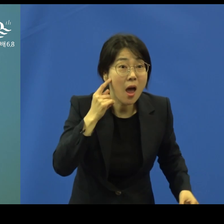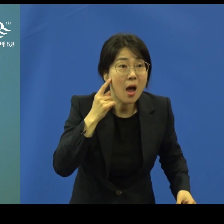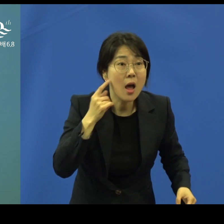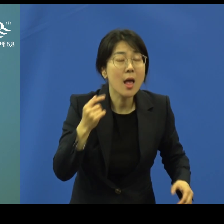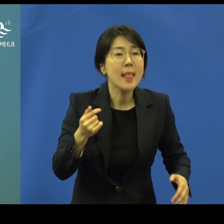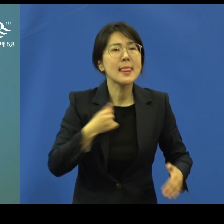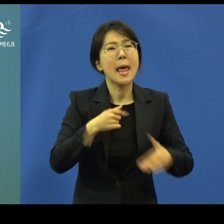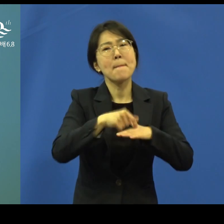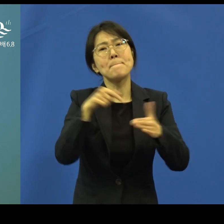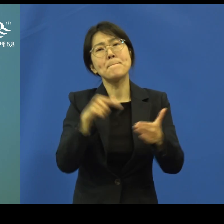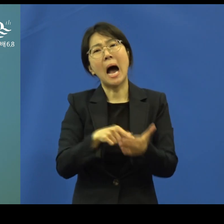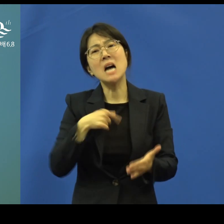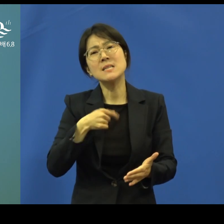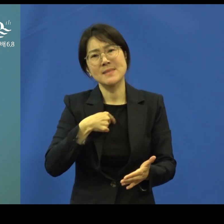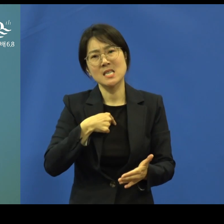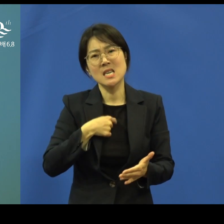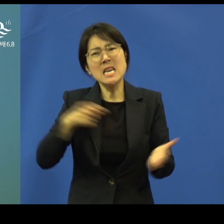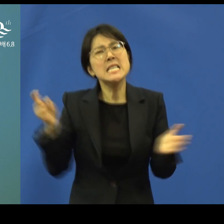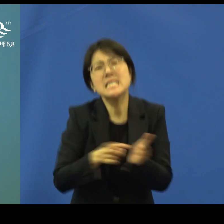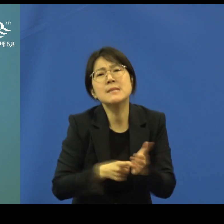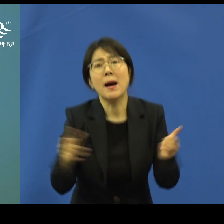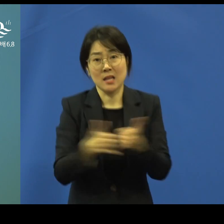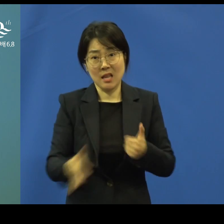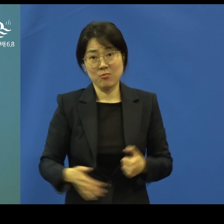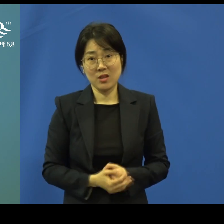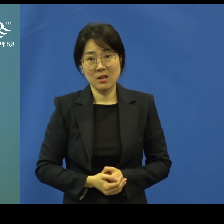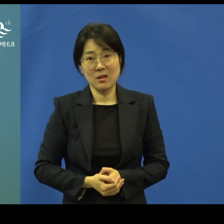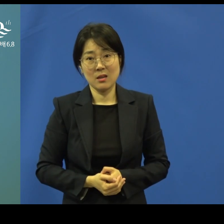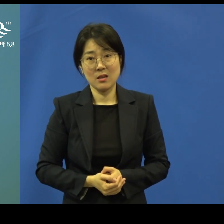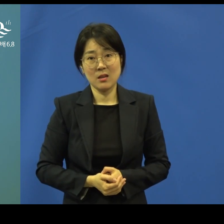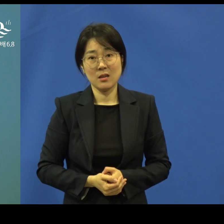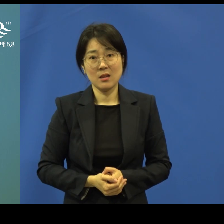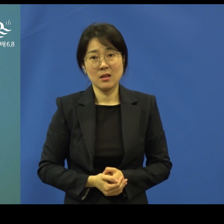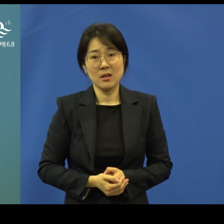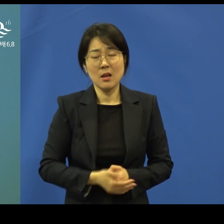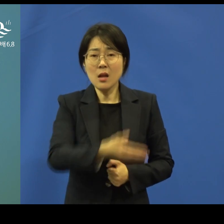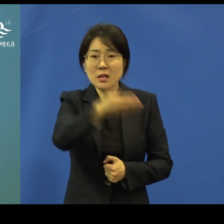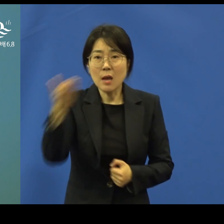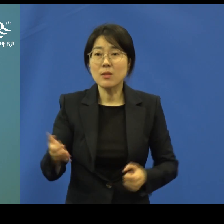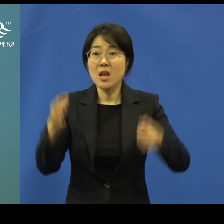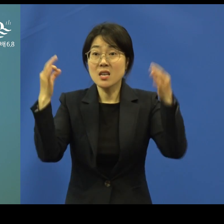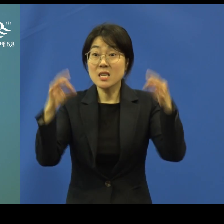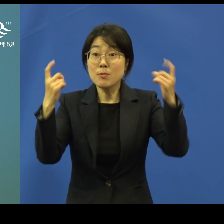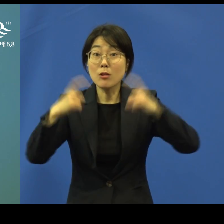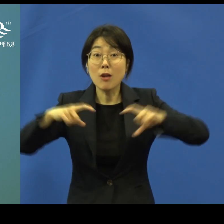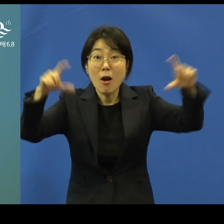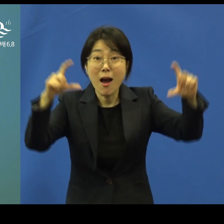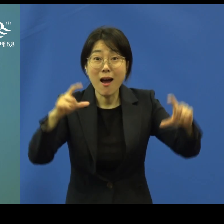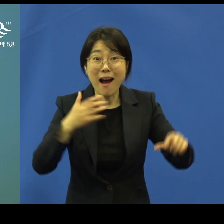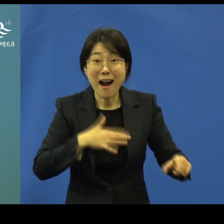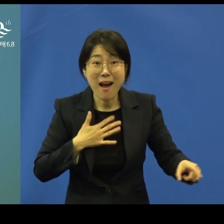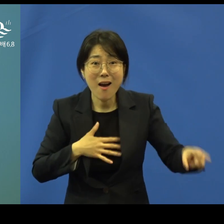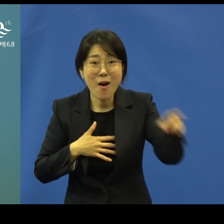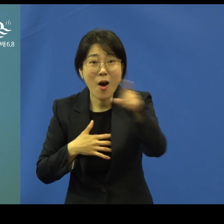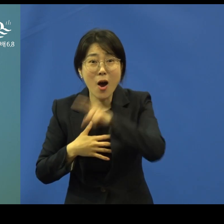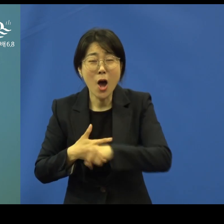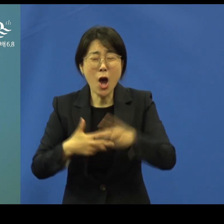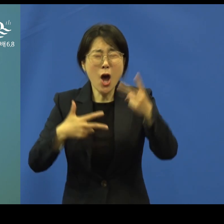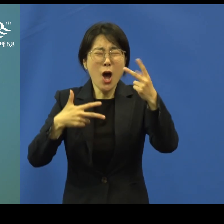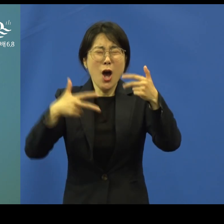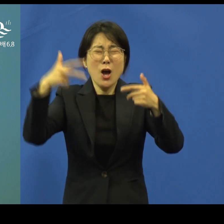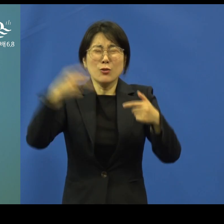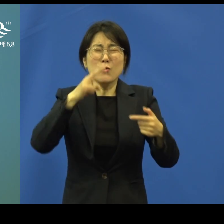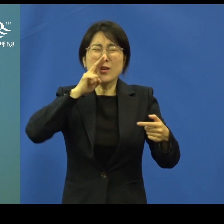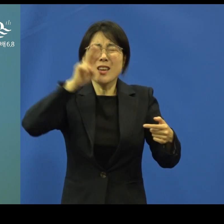여러분, 주여 삼창 오늘 여러분 우리 금요철에 오시면 생생하게 리얼로 들을 수 있습니다. 제가 설교 다음에 막 주여